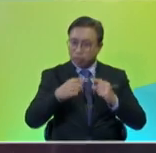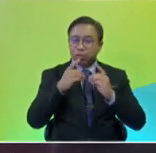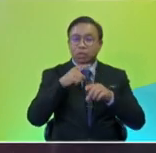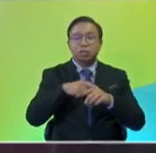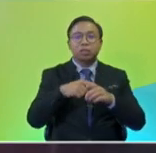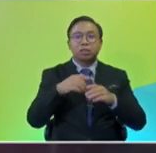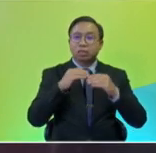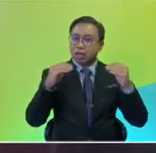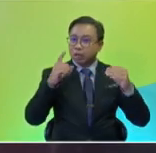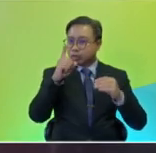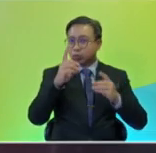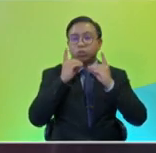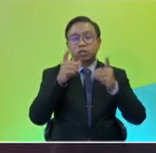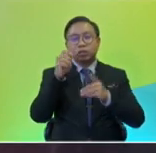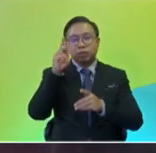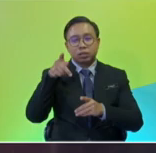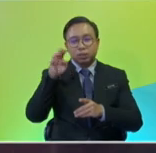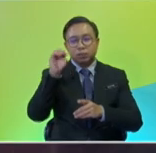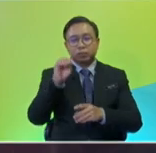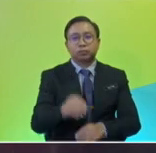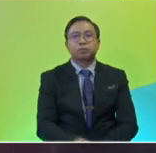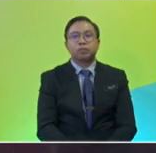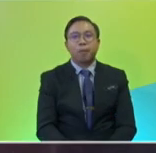slot tahap 1 di DirecTV KPM.